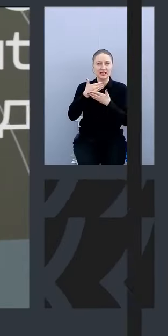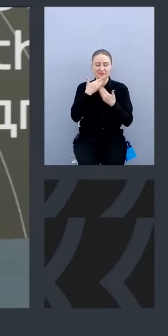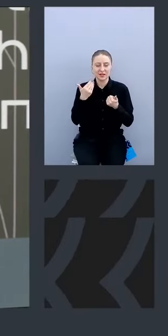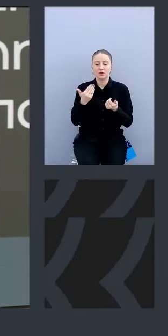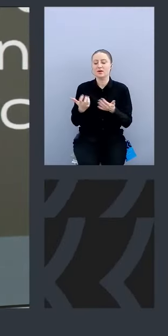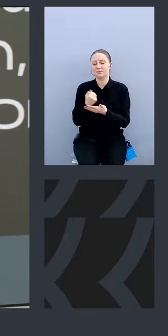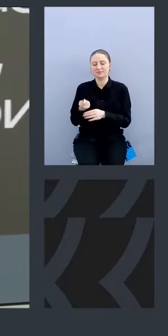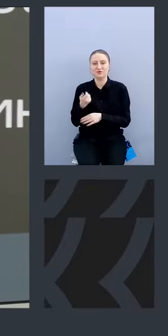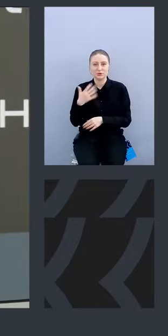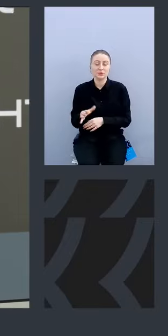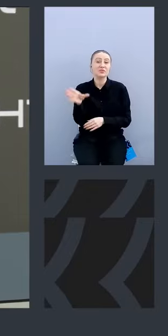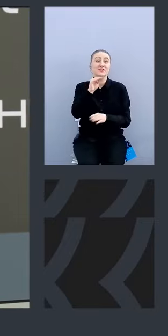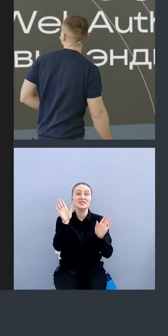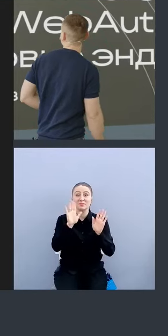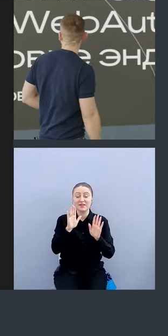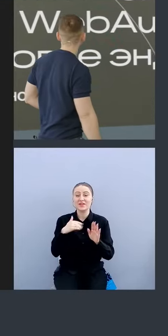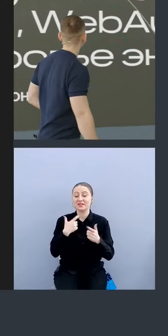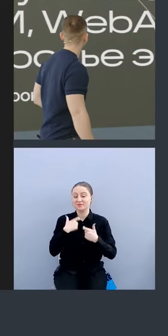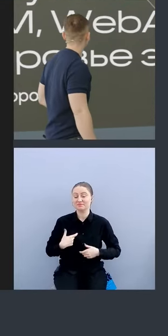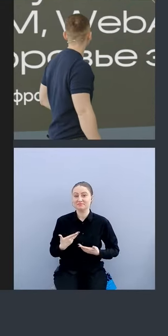Всем привет! Меня уже представили.